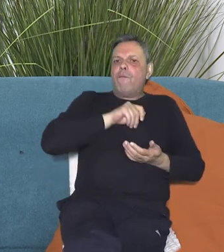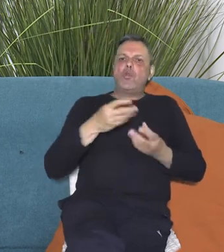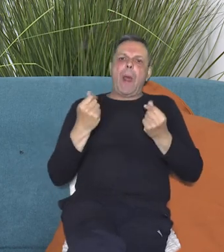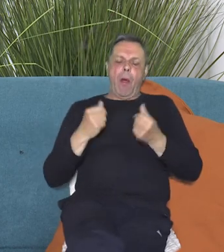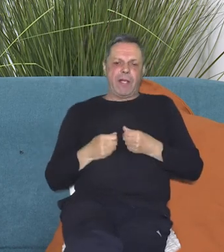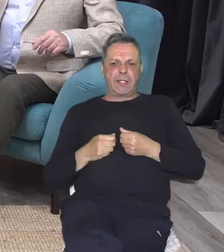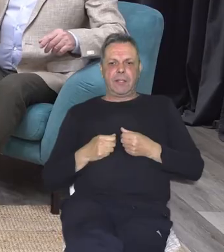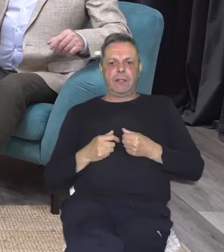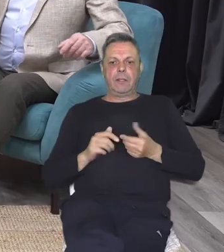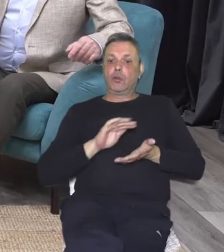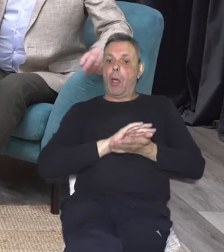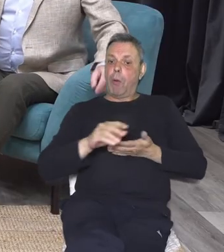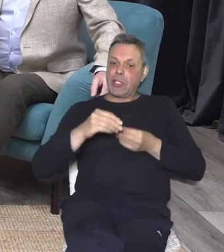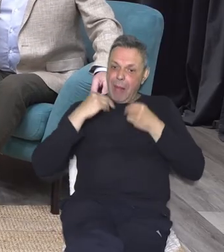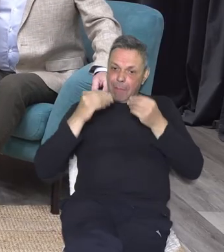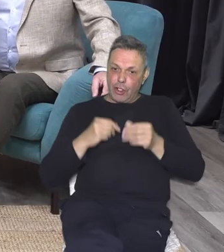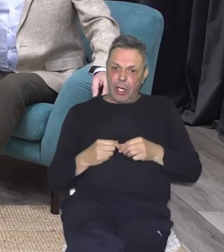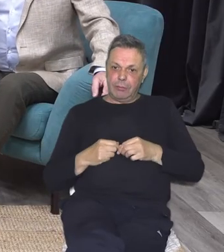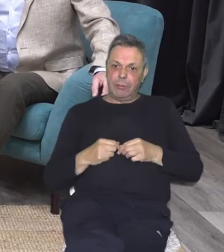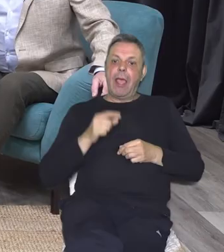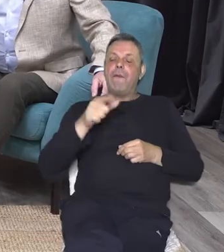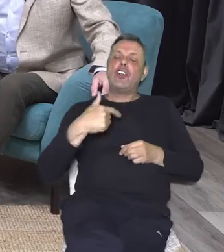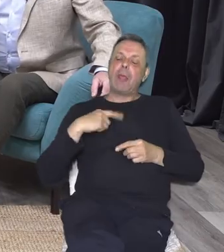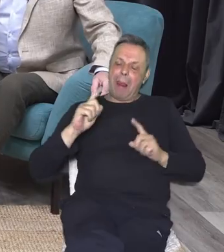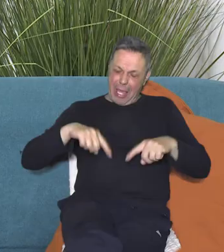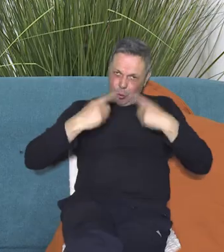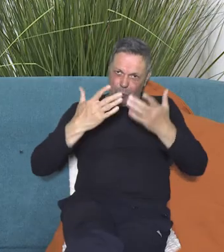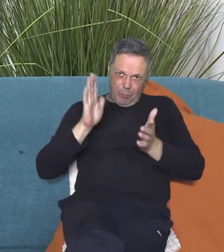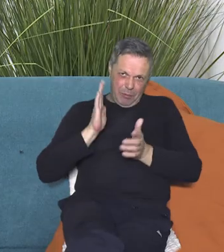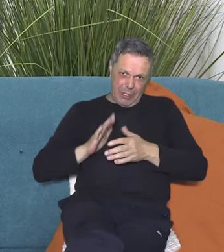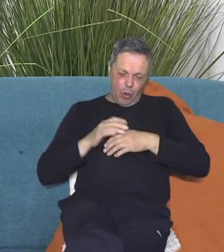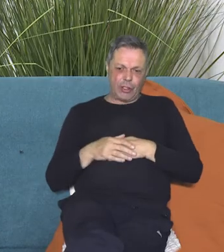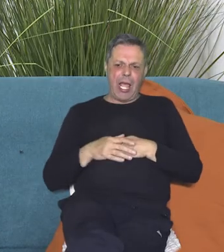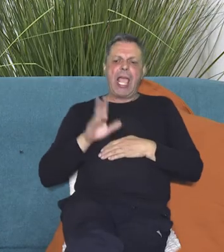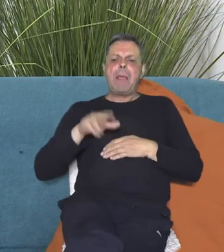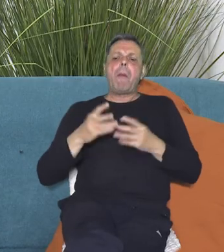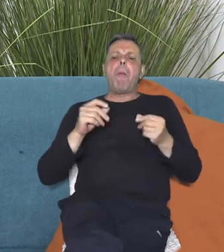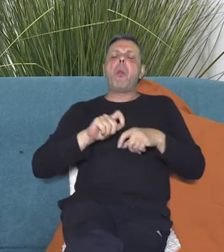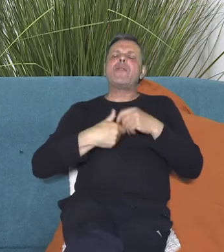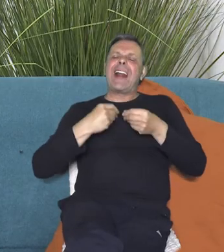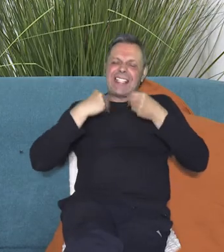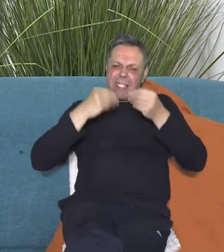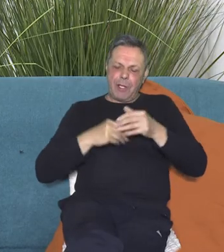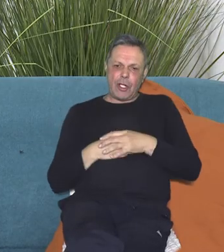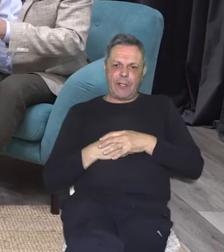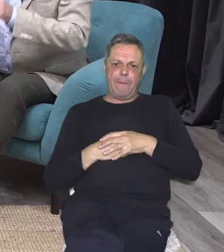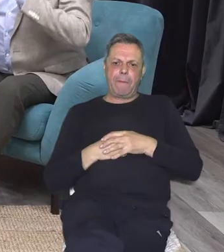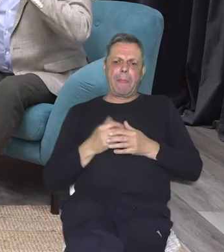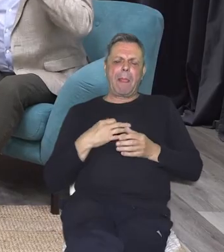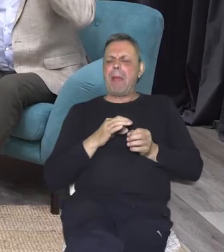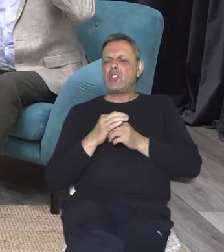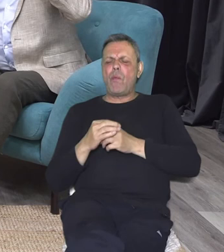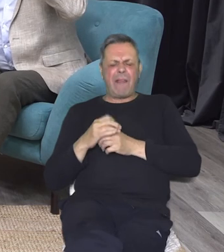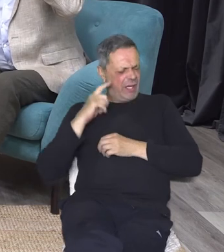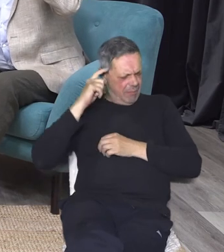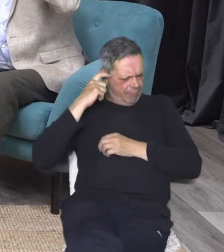crpi novac. To je posebna priča. Obećam, bit ćete mi gošća. Imamo puno toga za ispričati. Jer i